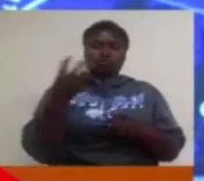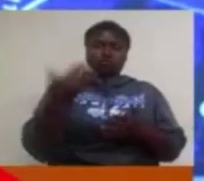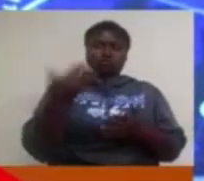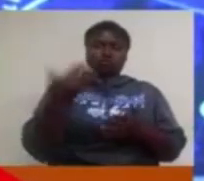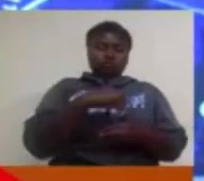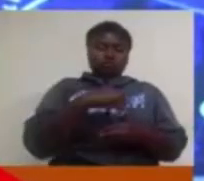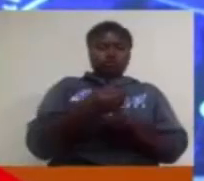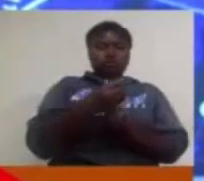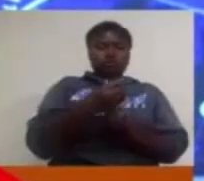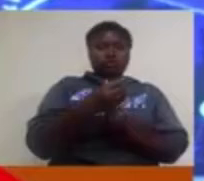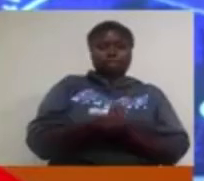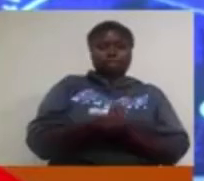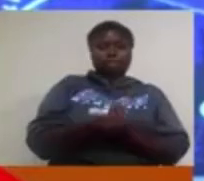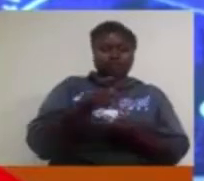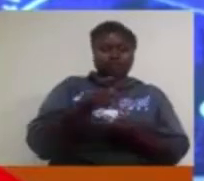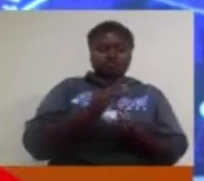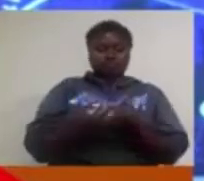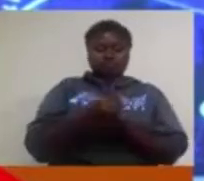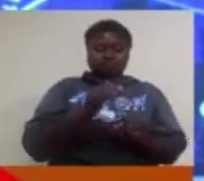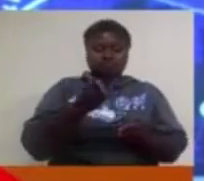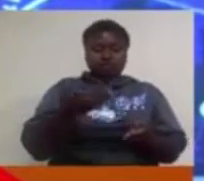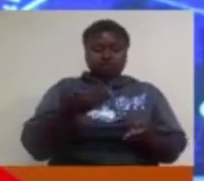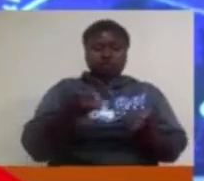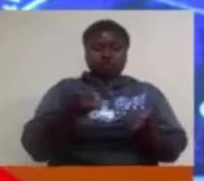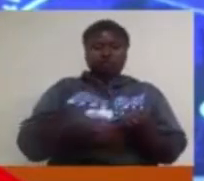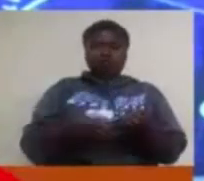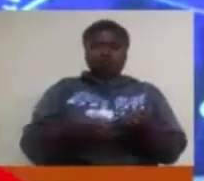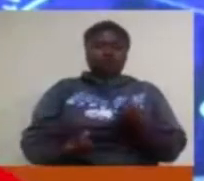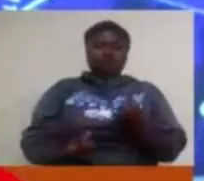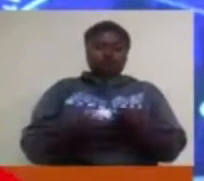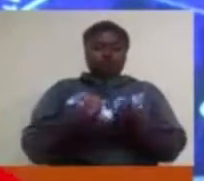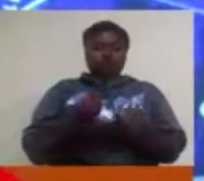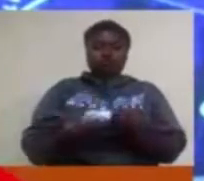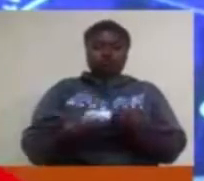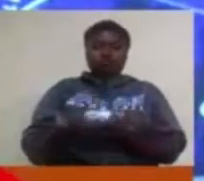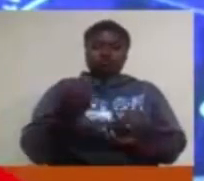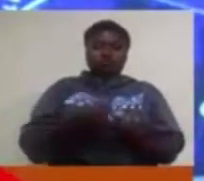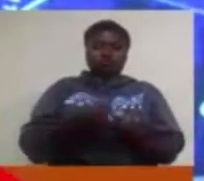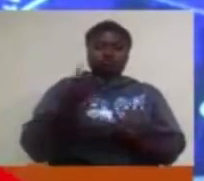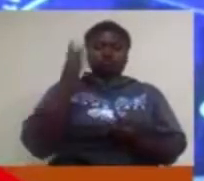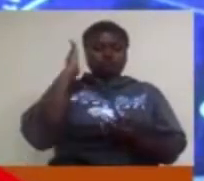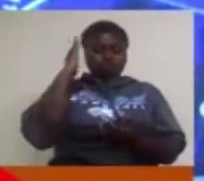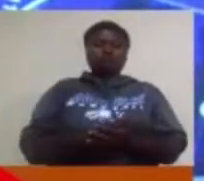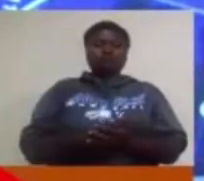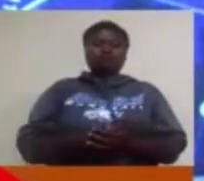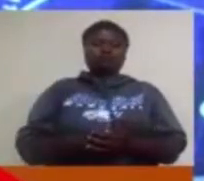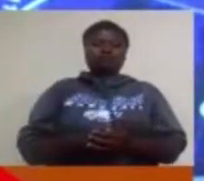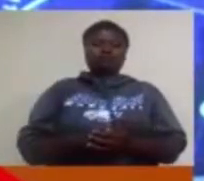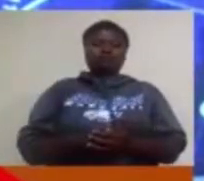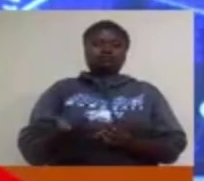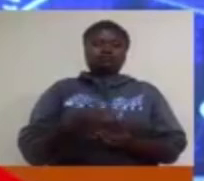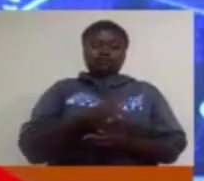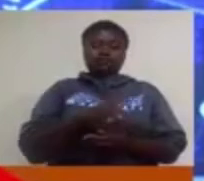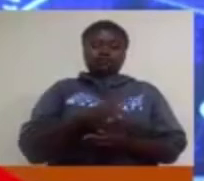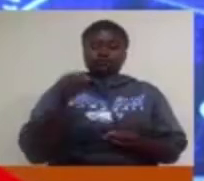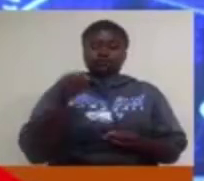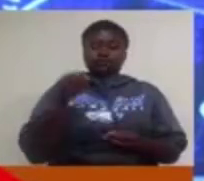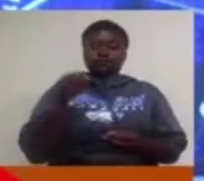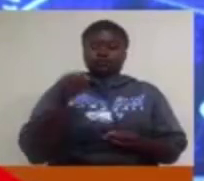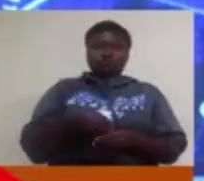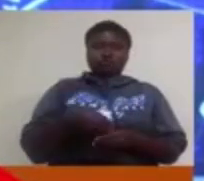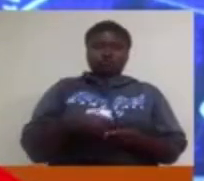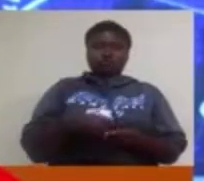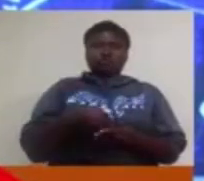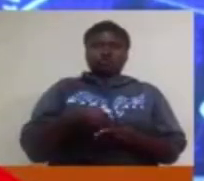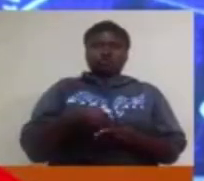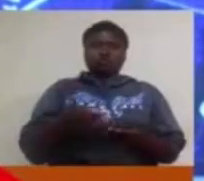ya guikiru wa marigo itatubuka ketukoro tukimenya uli ya maudu matalie. Tukirika kuo ni